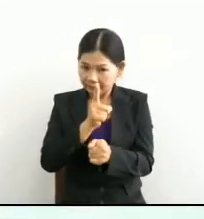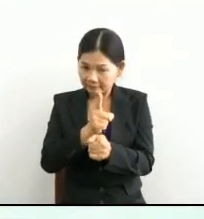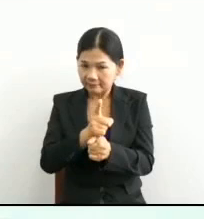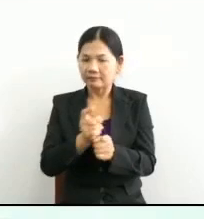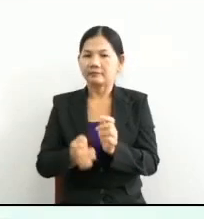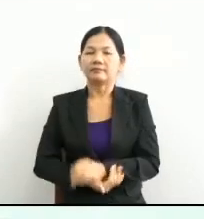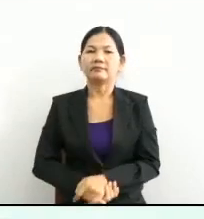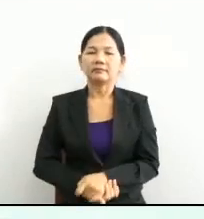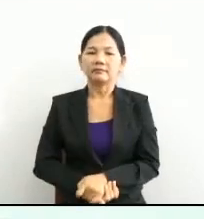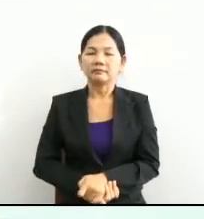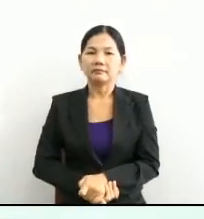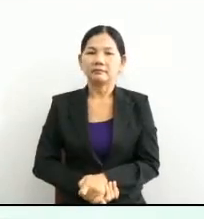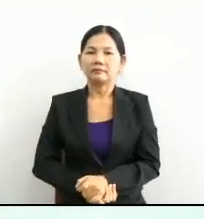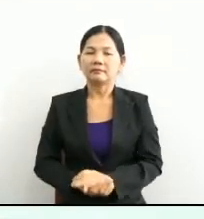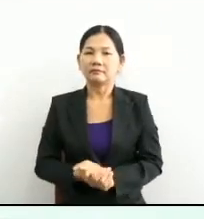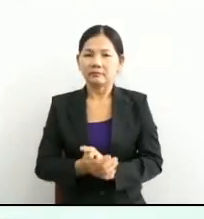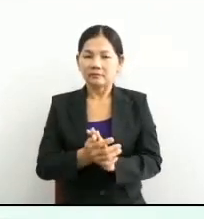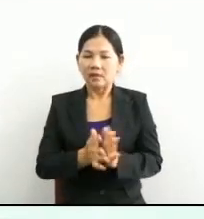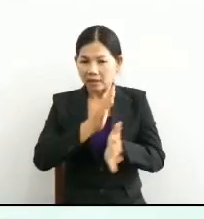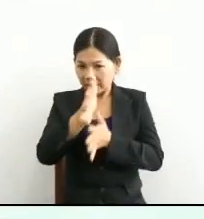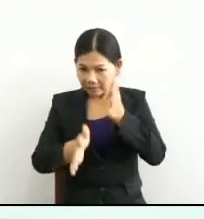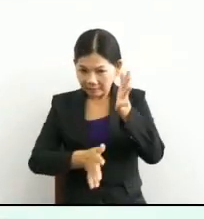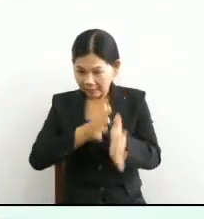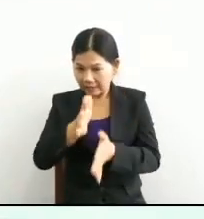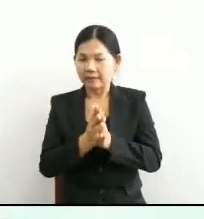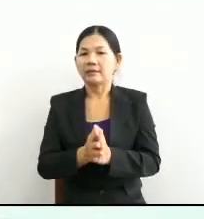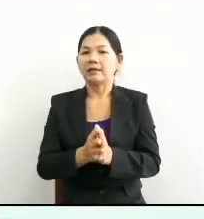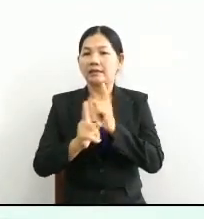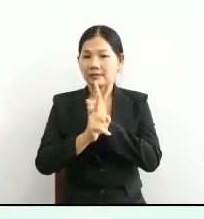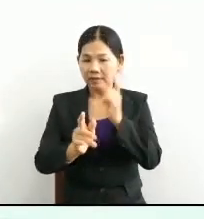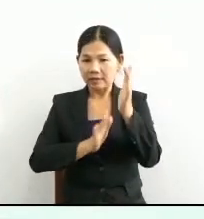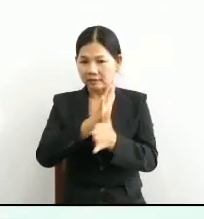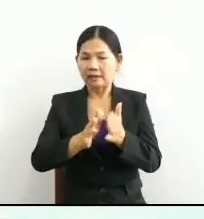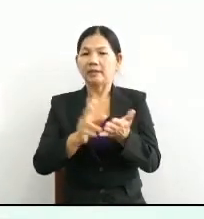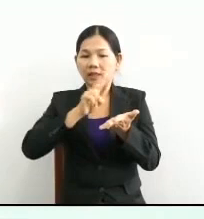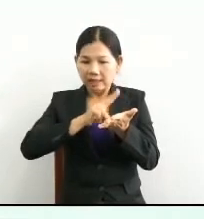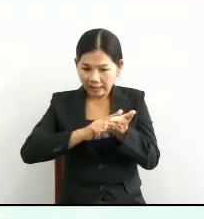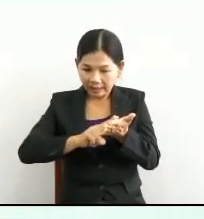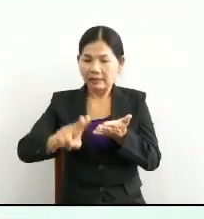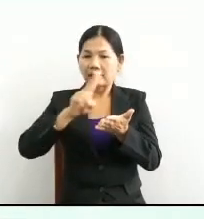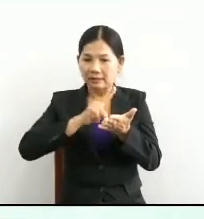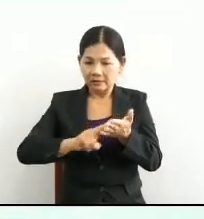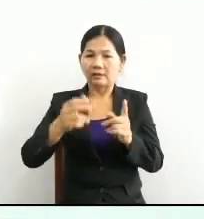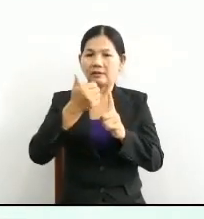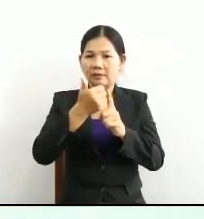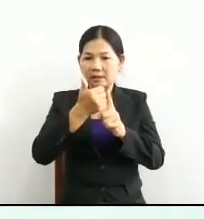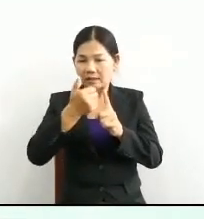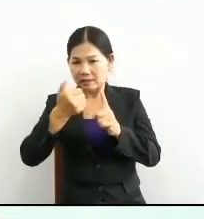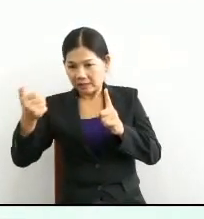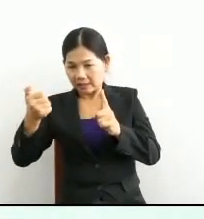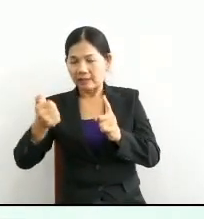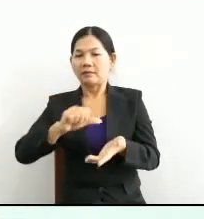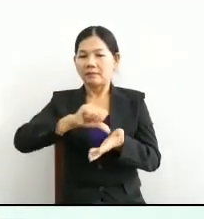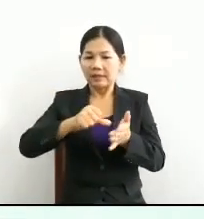nè chà lấy con án nè khu án con sẽ đắc cho án ở mùi nè kru ạ nà máy thân ạ bị chì niếm miên